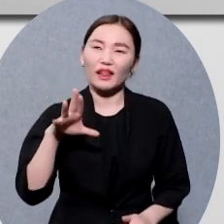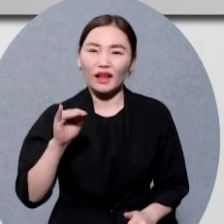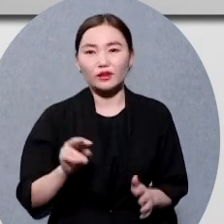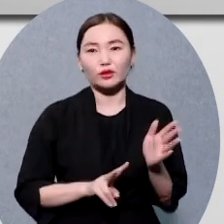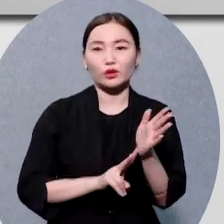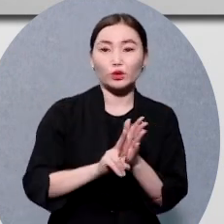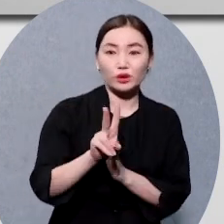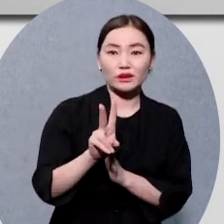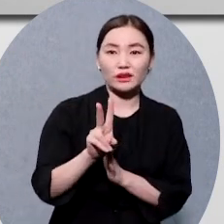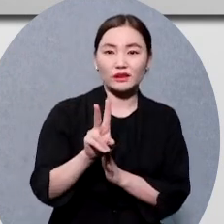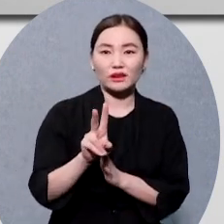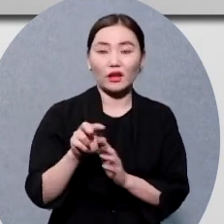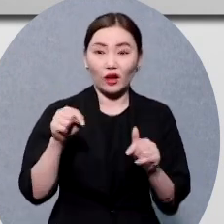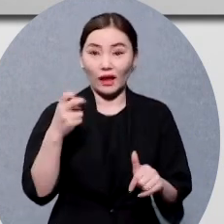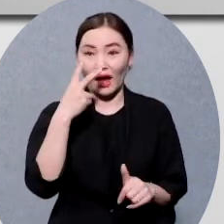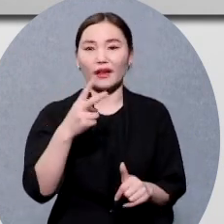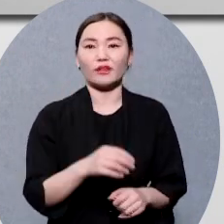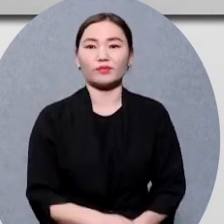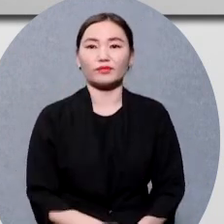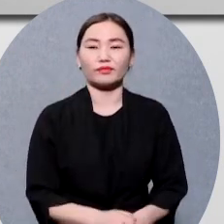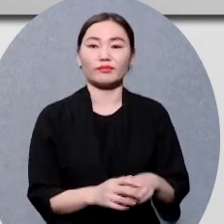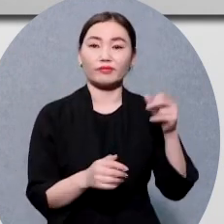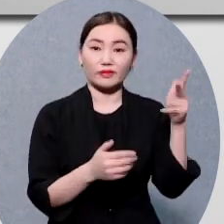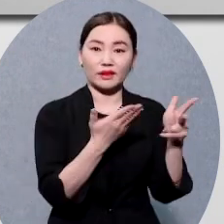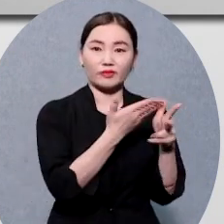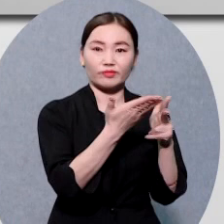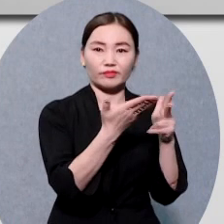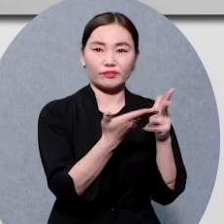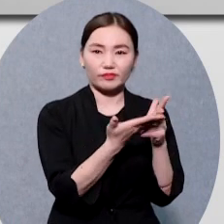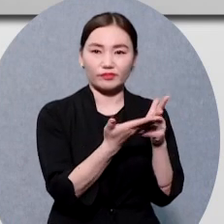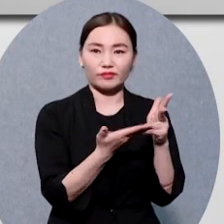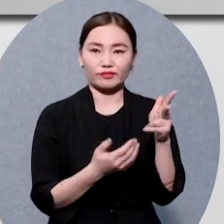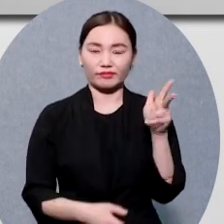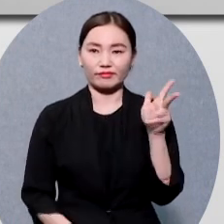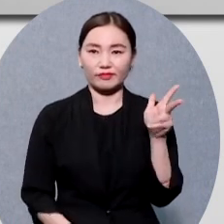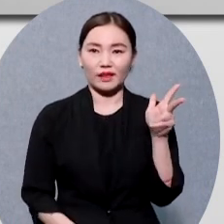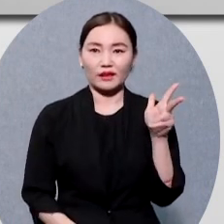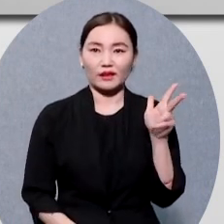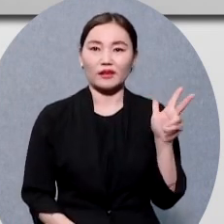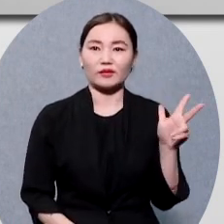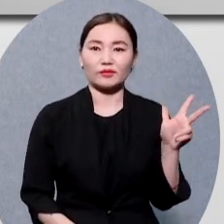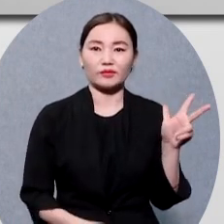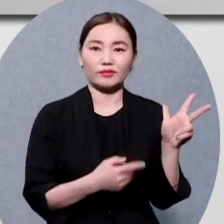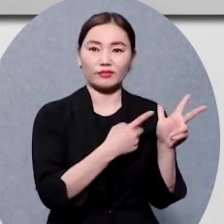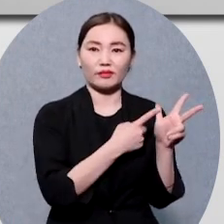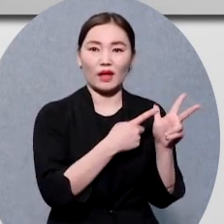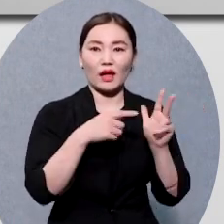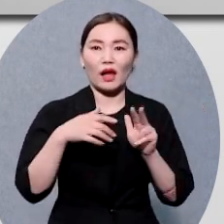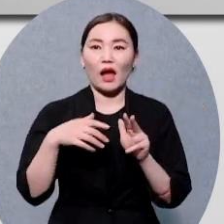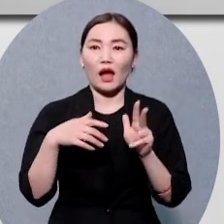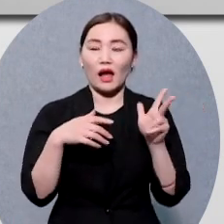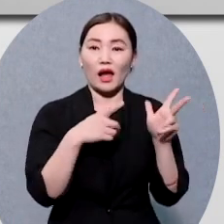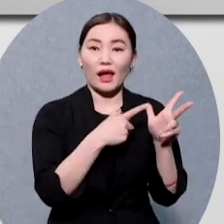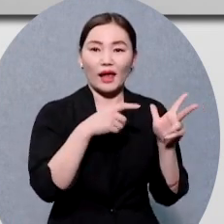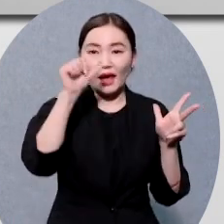6 дугаар зуунд бурхны шашин анх үүссэн. За төвдөд нийтийн тоолын 7 дугаар зуунд дэлгэрсэн. За Монголд нийтийн тоолын 16 дугаар